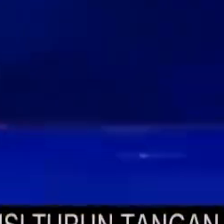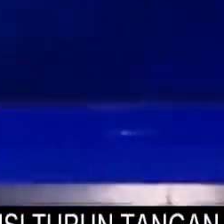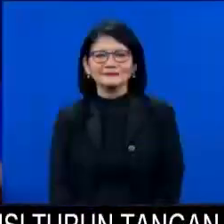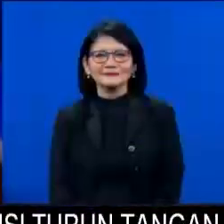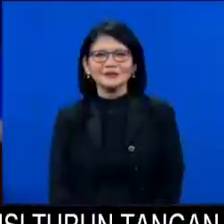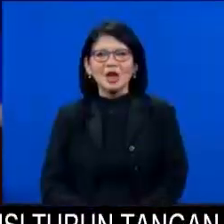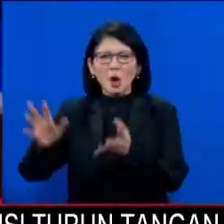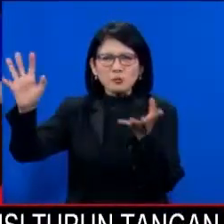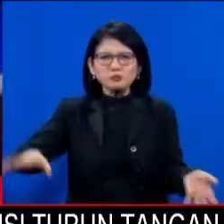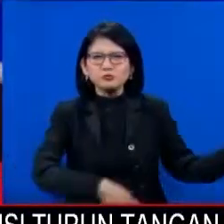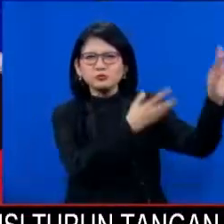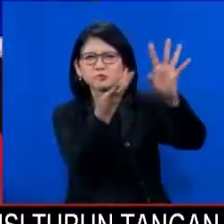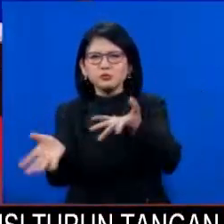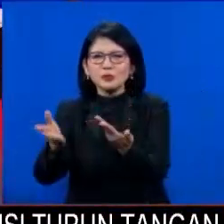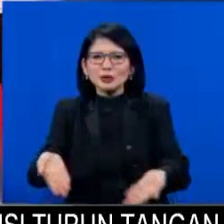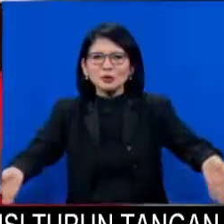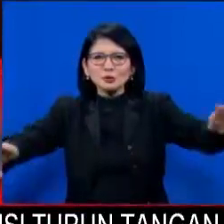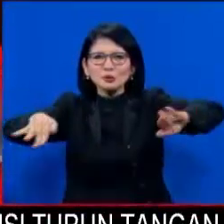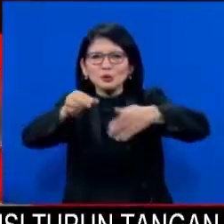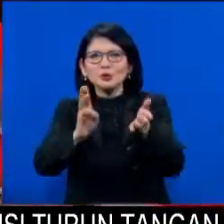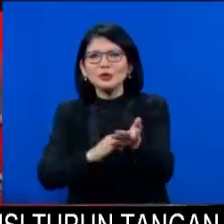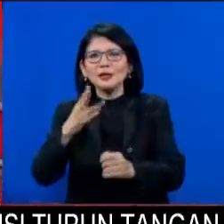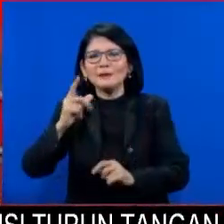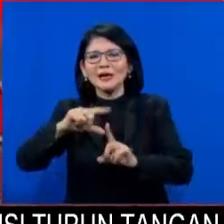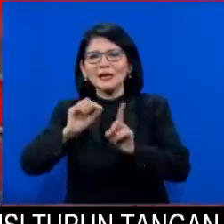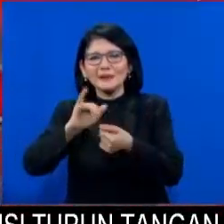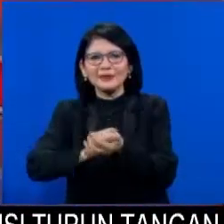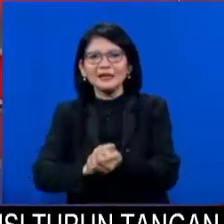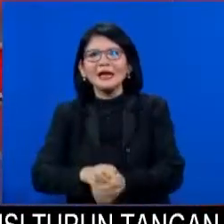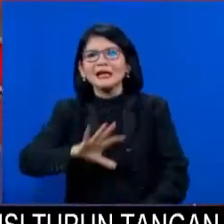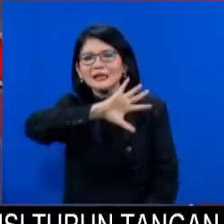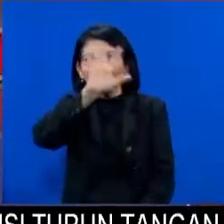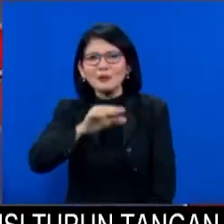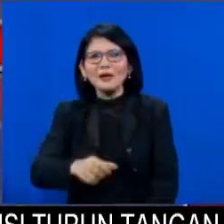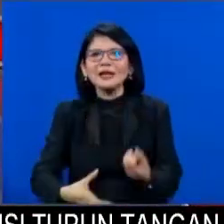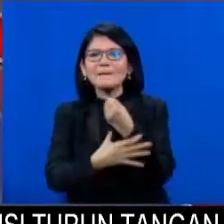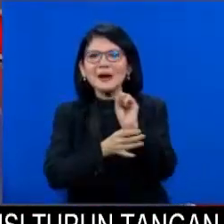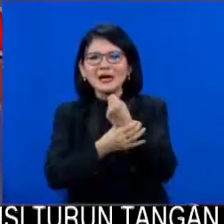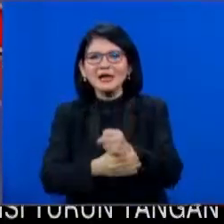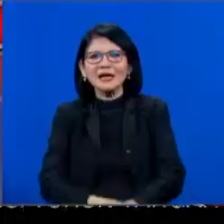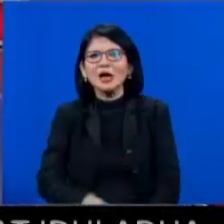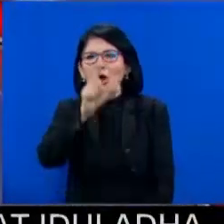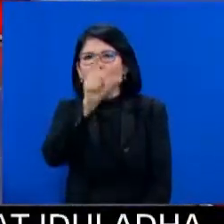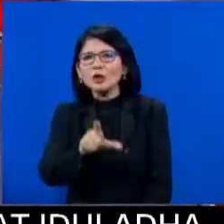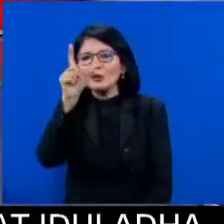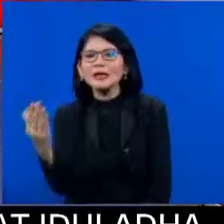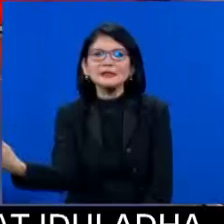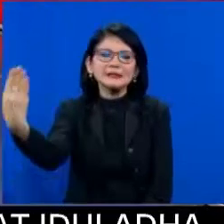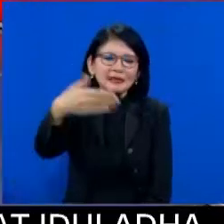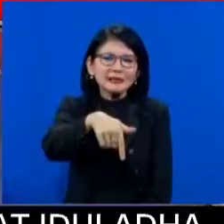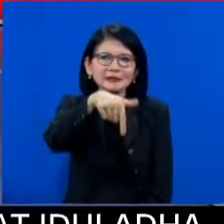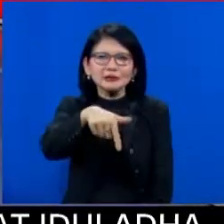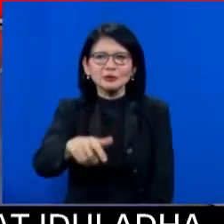Angin kencang melanda kawasan lereng Gunung Merapi dan Gunung Merbabu di Kabupaten Magelang, Jawa Tengah, Minggu sore. Pengunjung yang berada di objek wisata